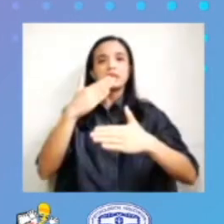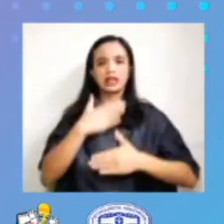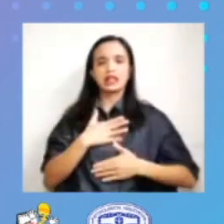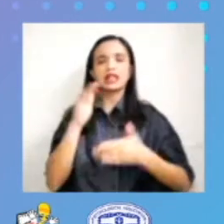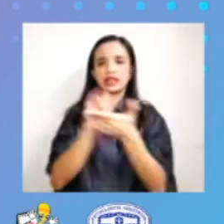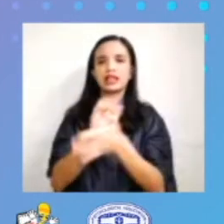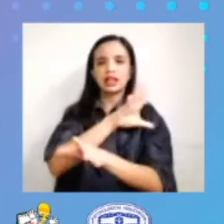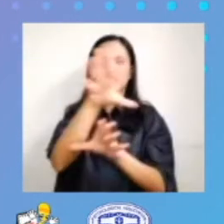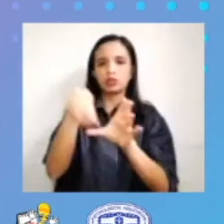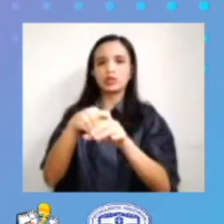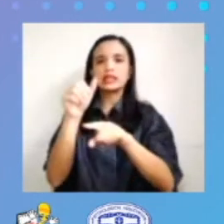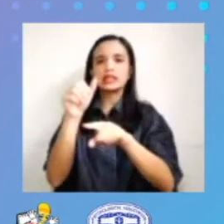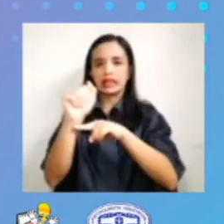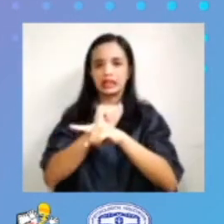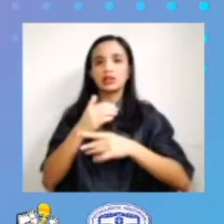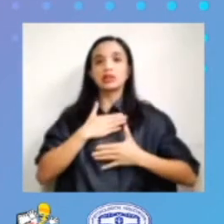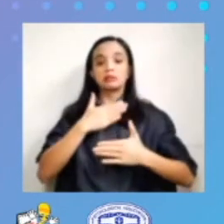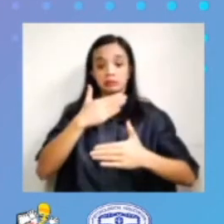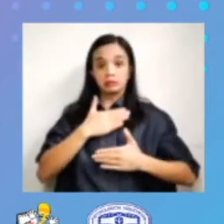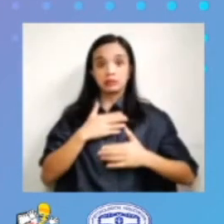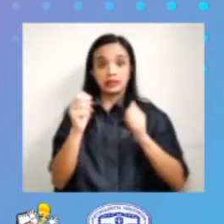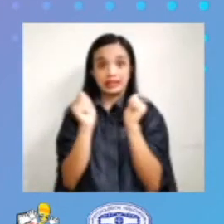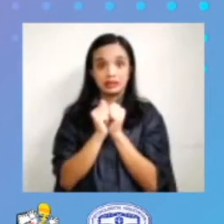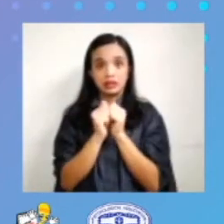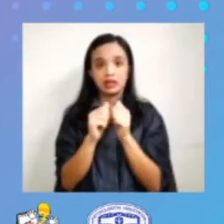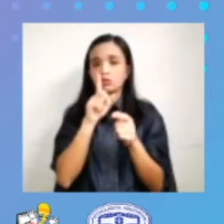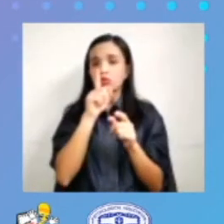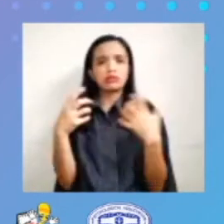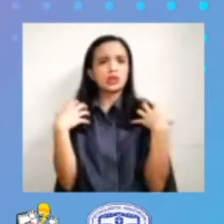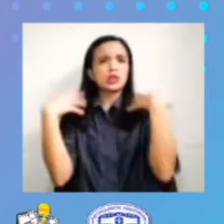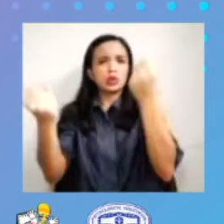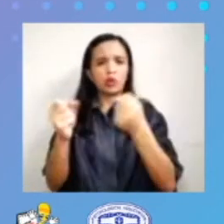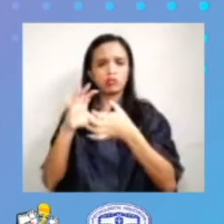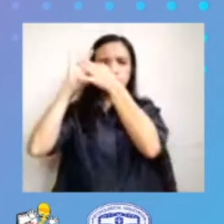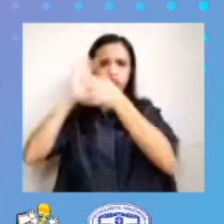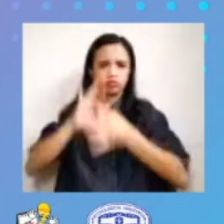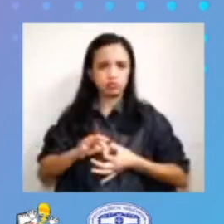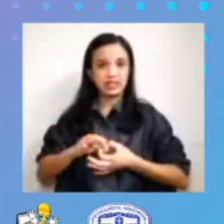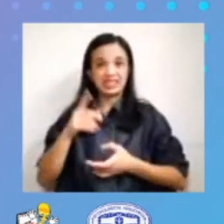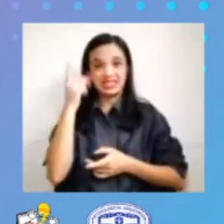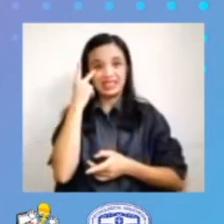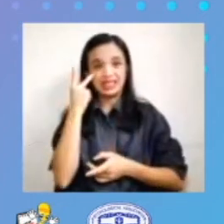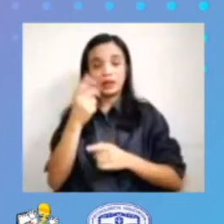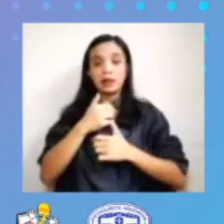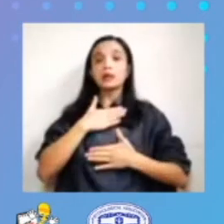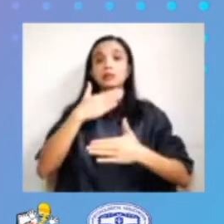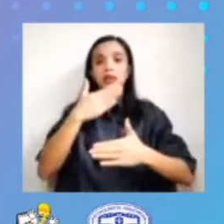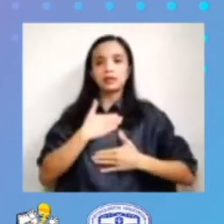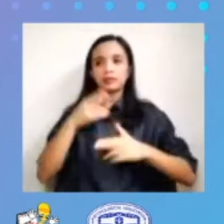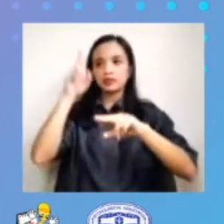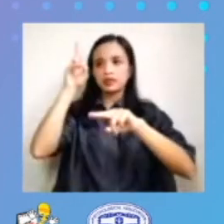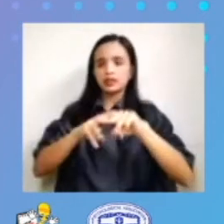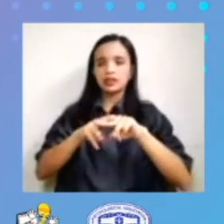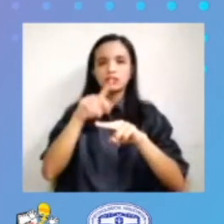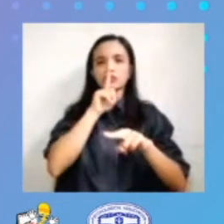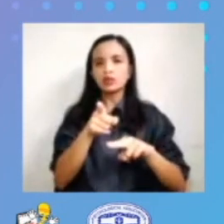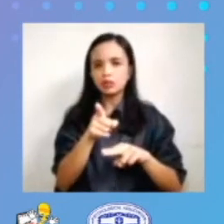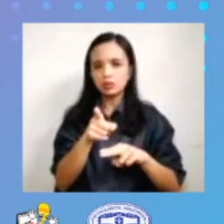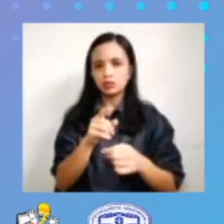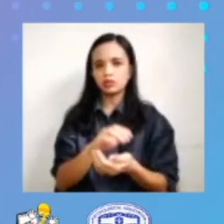Tapos mapapansin mo na you think better. Kaya pag galit kayo, huwag kayong gumawa ng decisions. Kasi pag galit